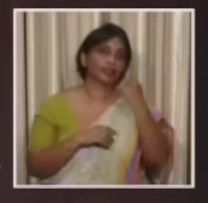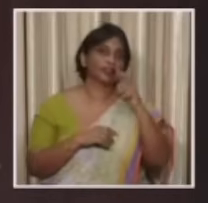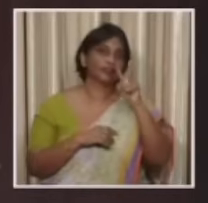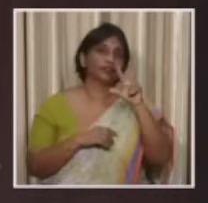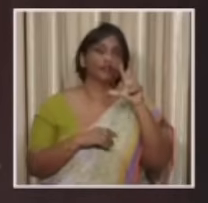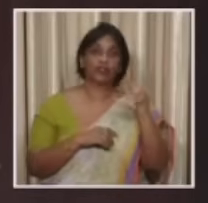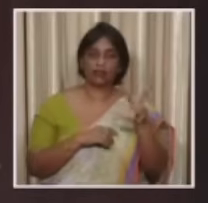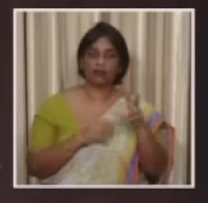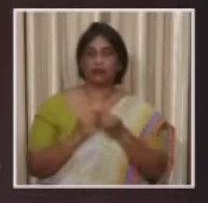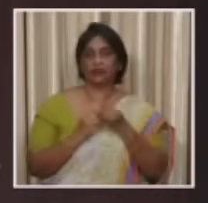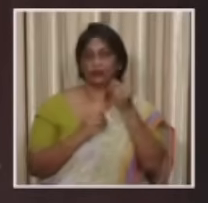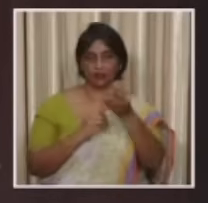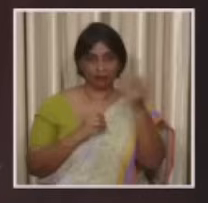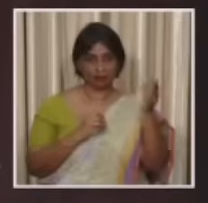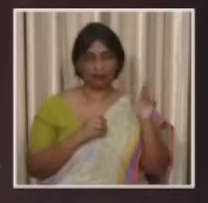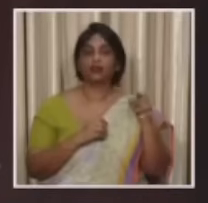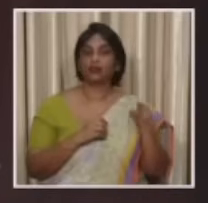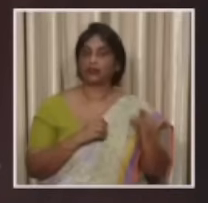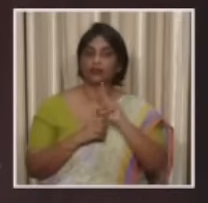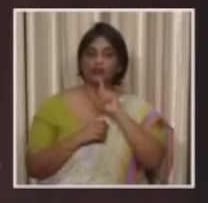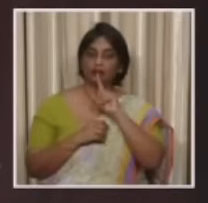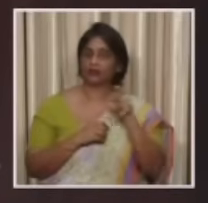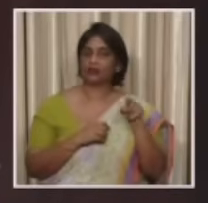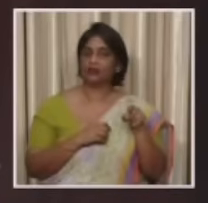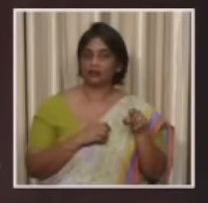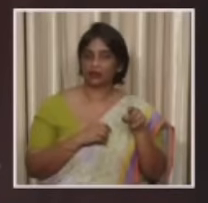1028ක් නිකුත් කරලා තියෙනවා. මේකදී මම කියන්නම්,